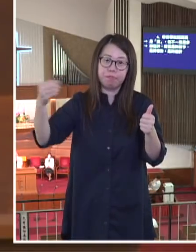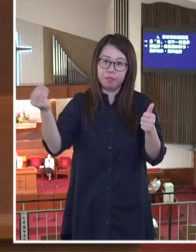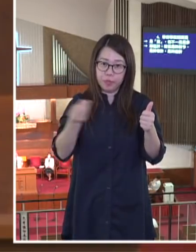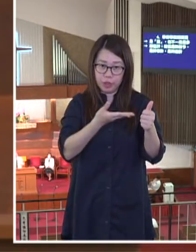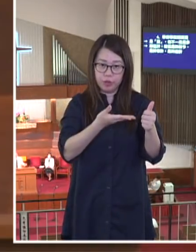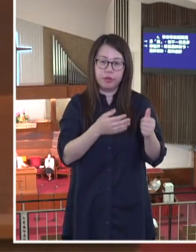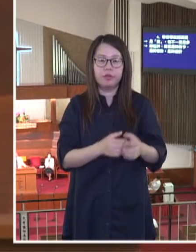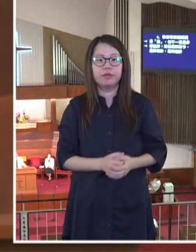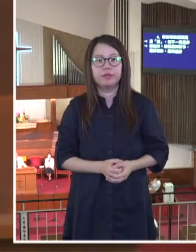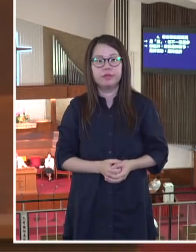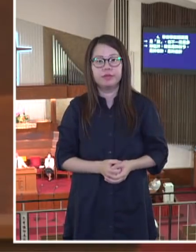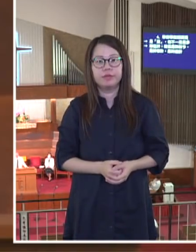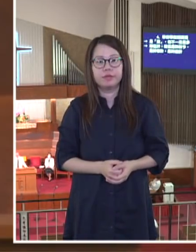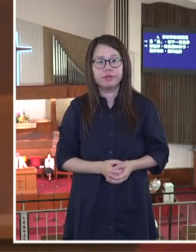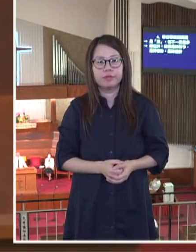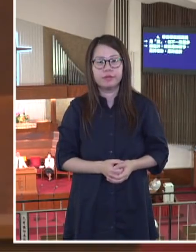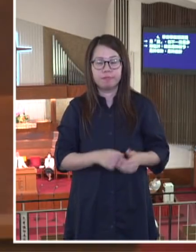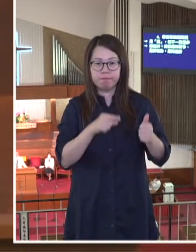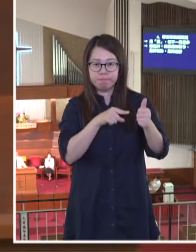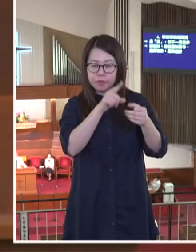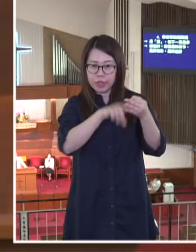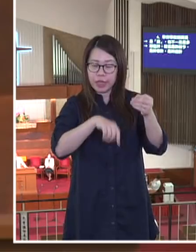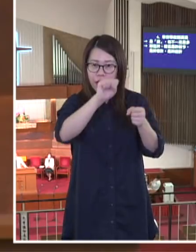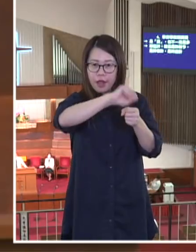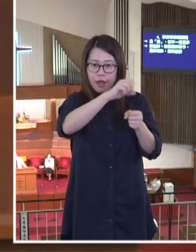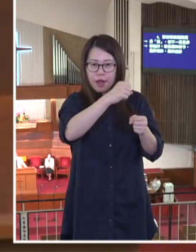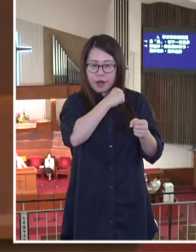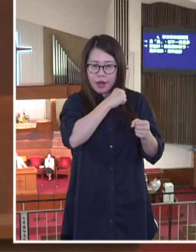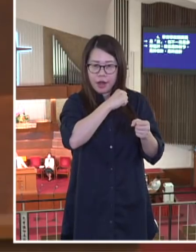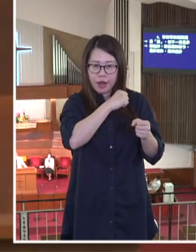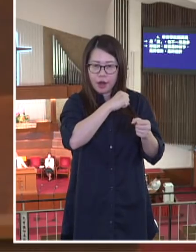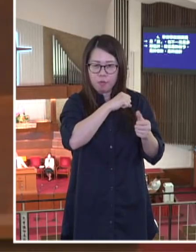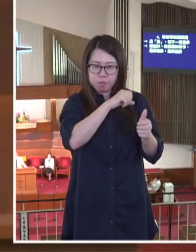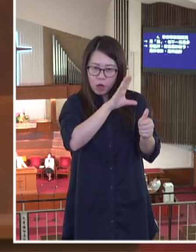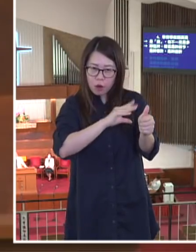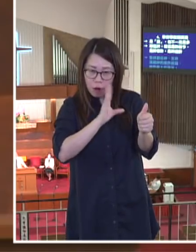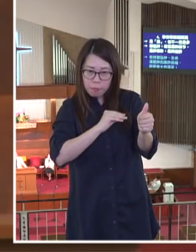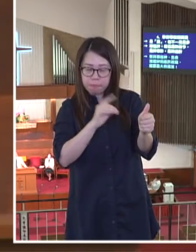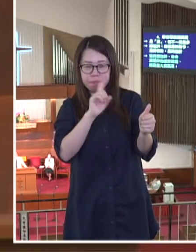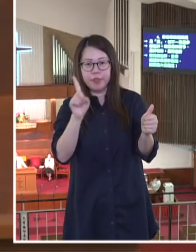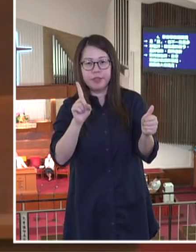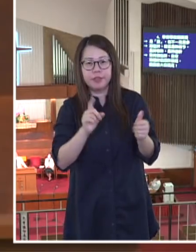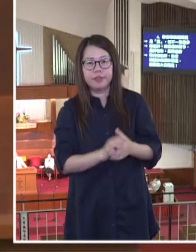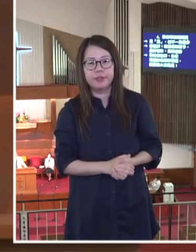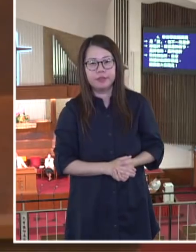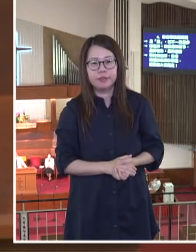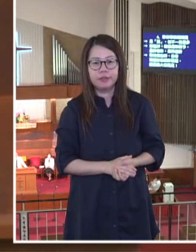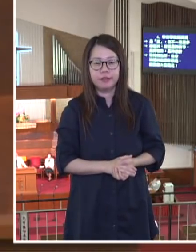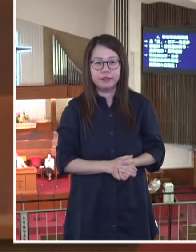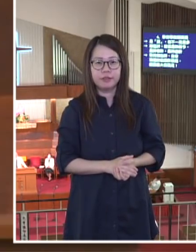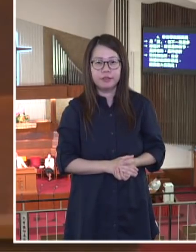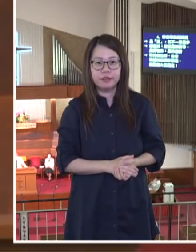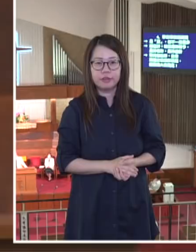所以我盼望从迦勒的身上给我们的学习，我们就是能够做一个坚